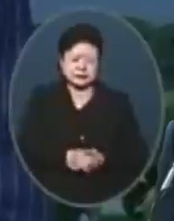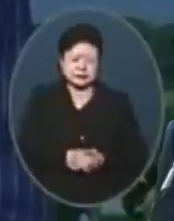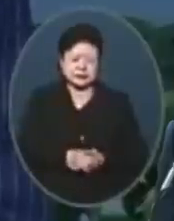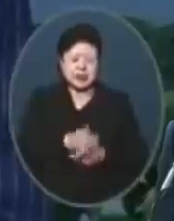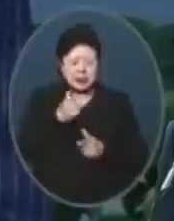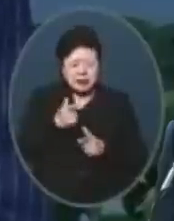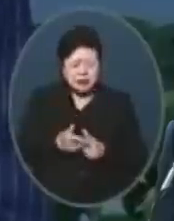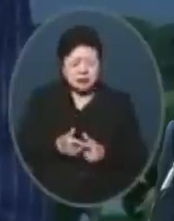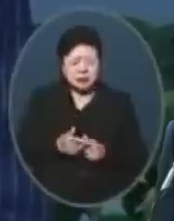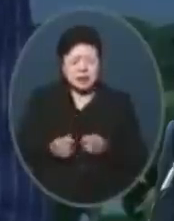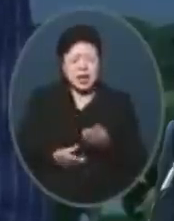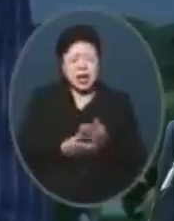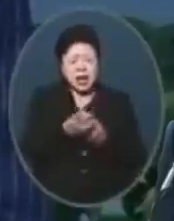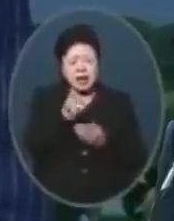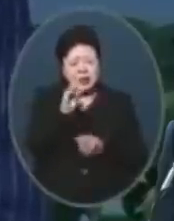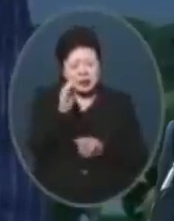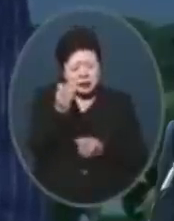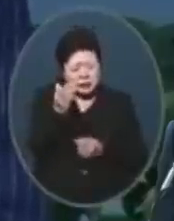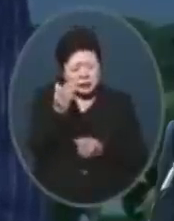예수님과 하나가 되게